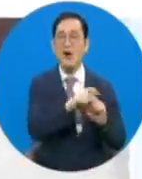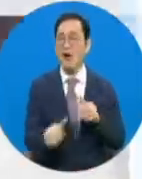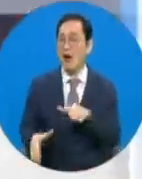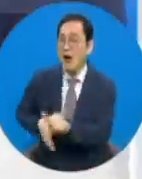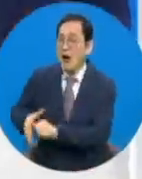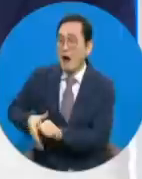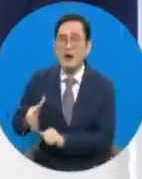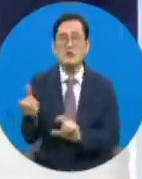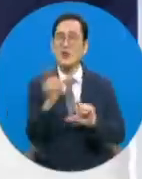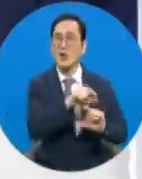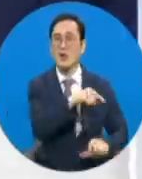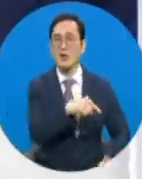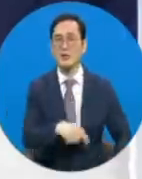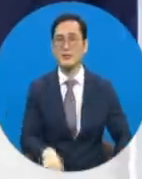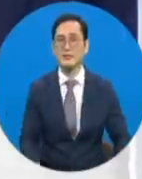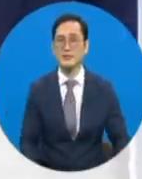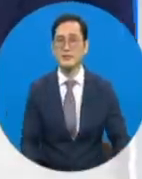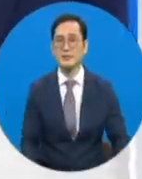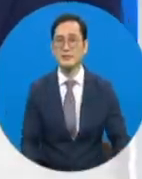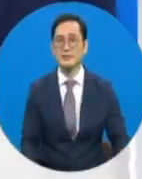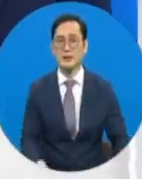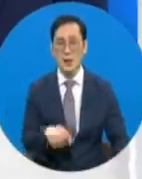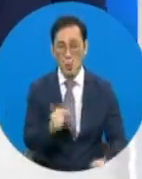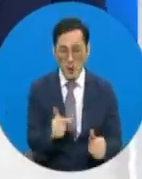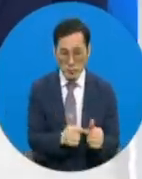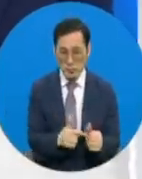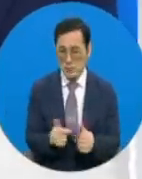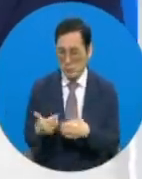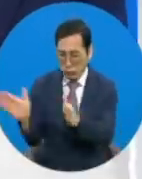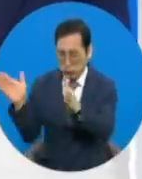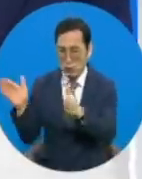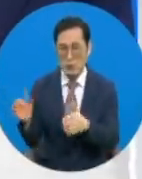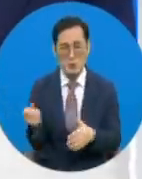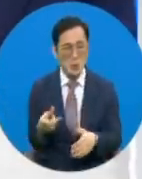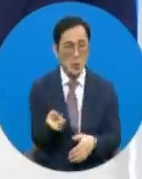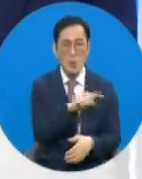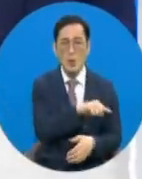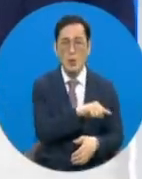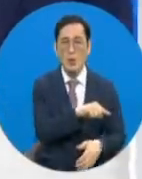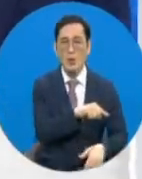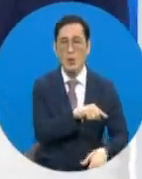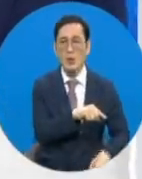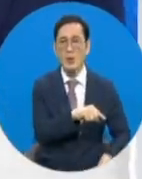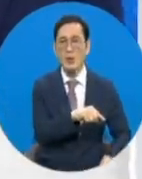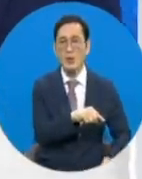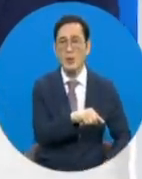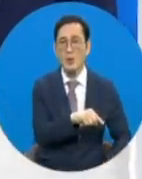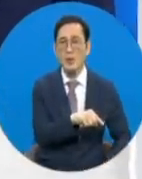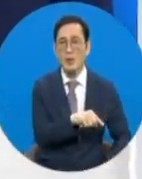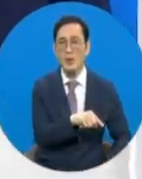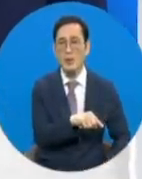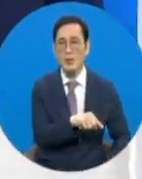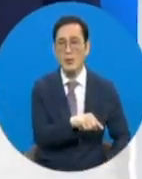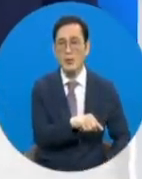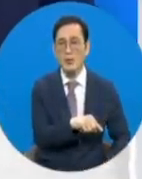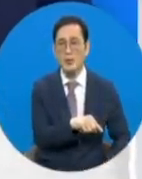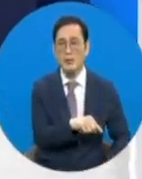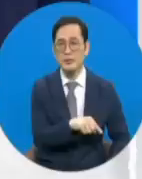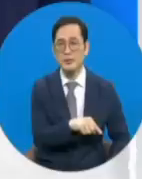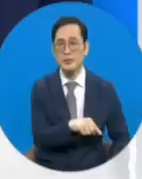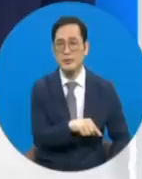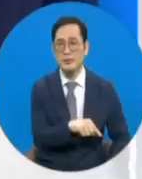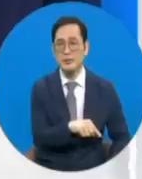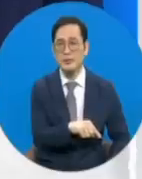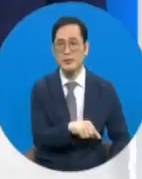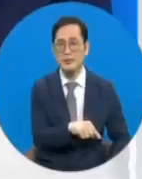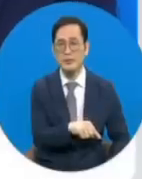이게 권칠승 수석 대변인의 얘기만 있었던 게 아니라 여기에 대해서 제대로 방어하지 못했던 거기에 대한 책임 문제까지